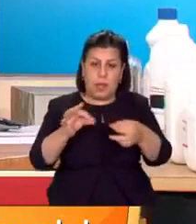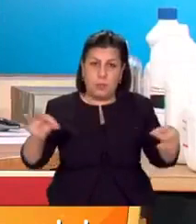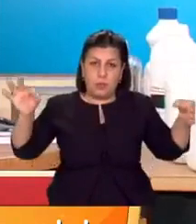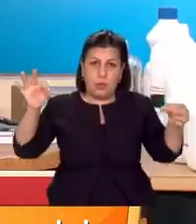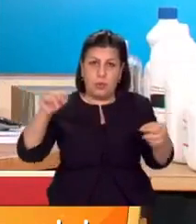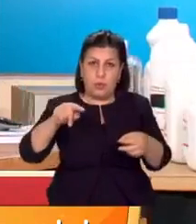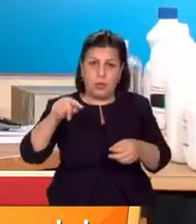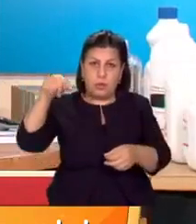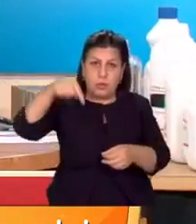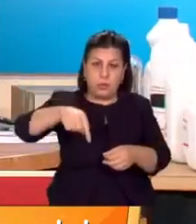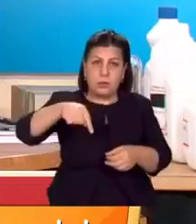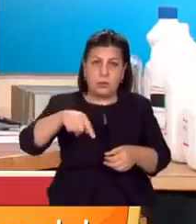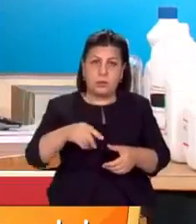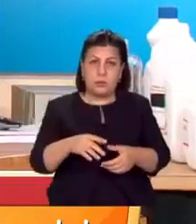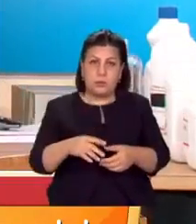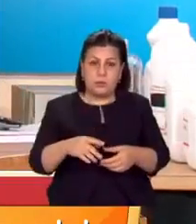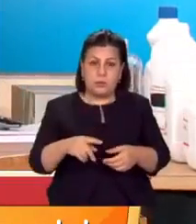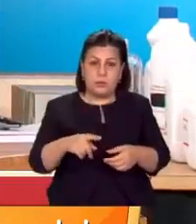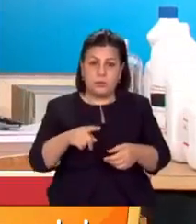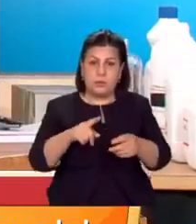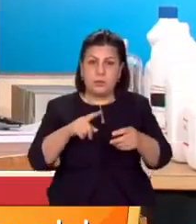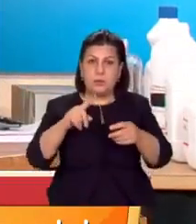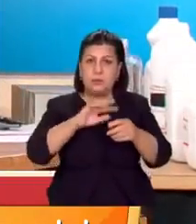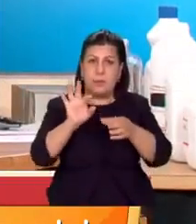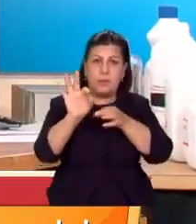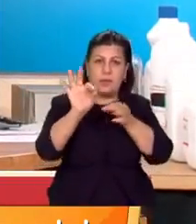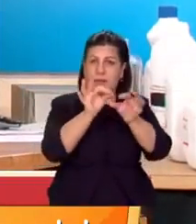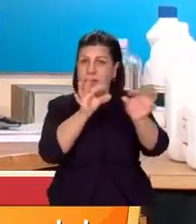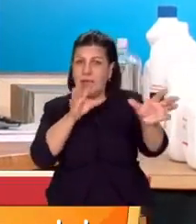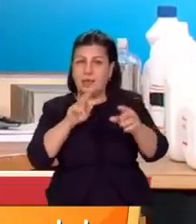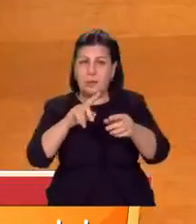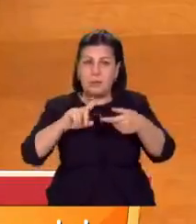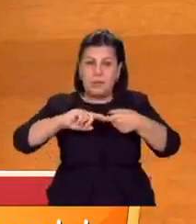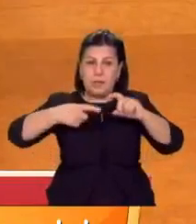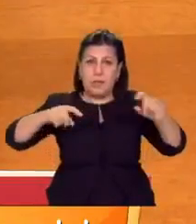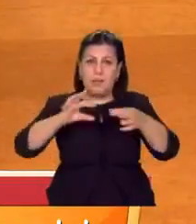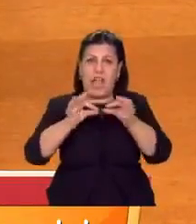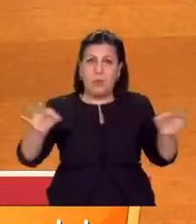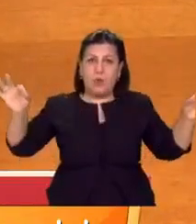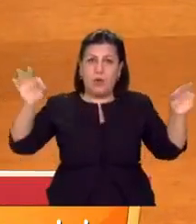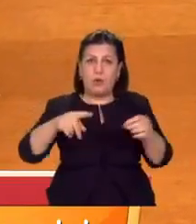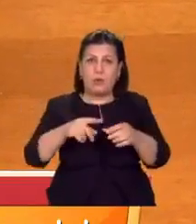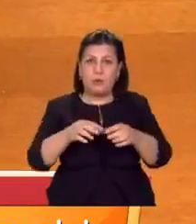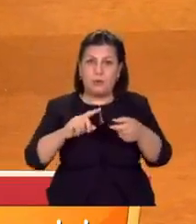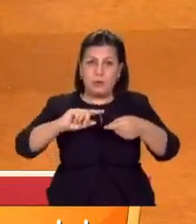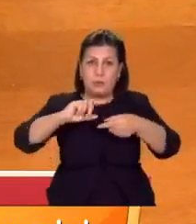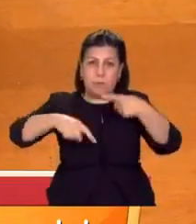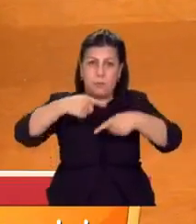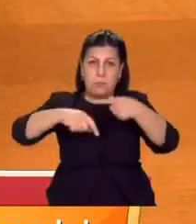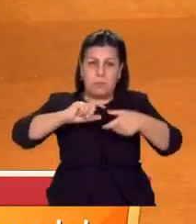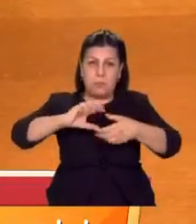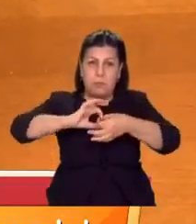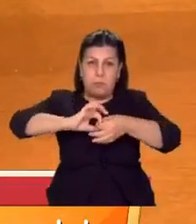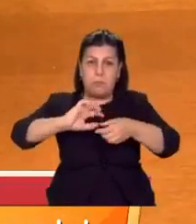kablo taktım ve işte bir yani oluşturduğu mu yay gibi mekanizmaları ucuna kablo bağladım bağladım kabloyu arkada